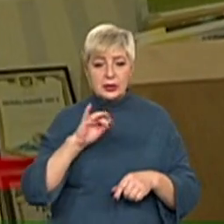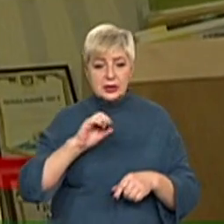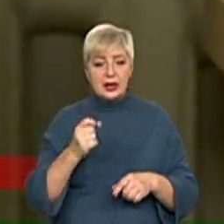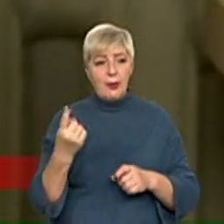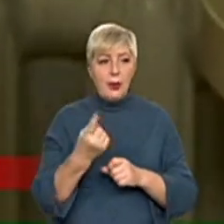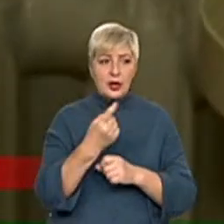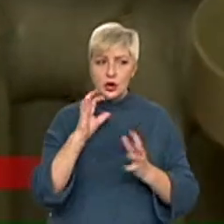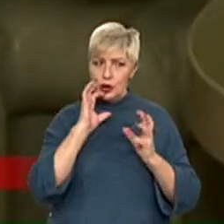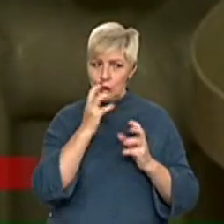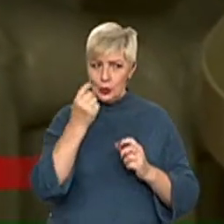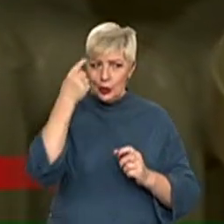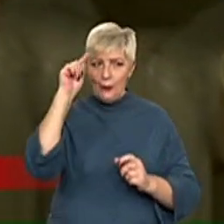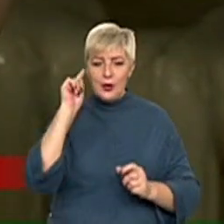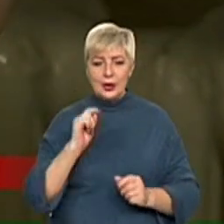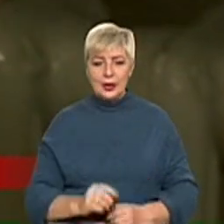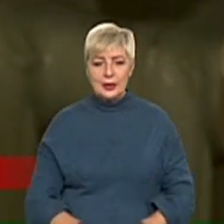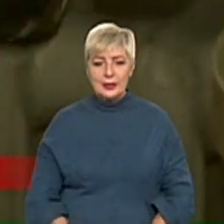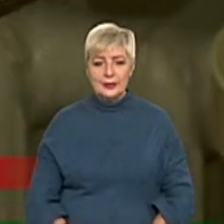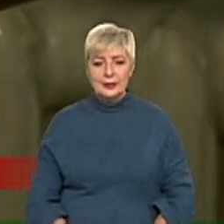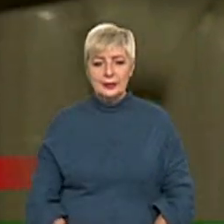серйозний винахід.